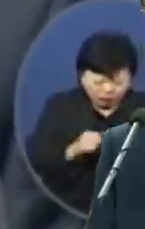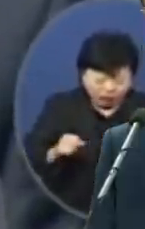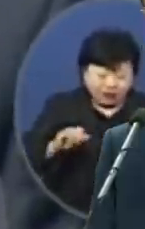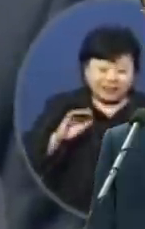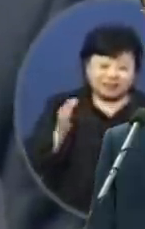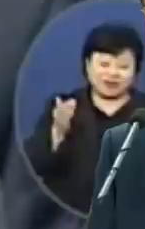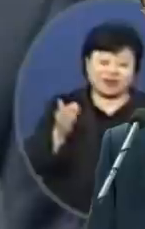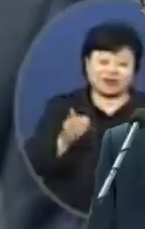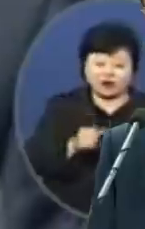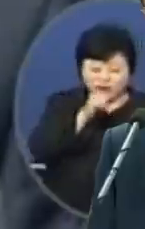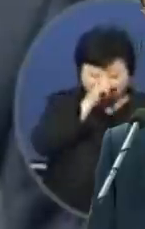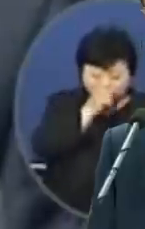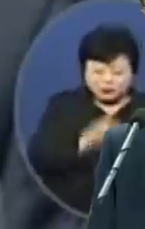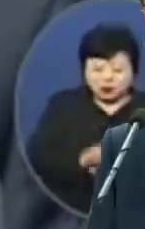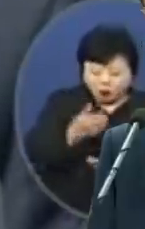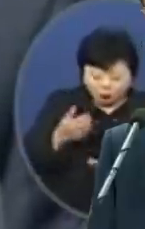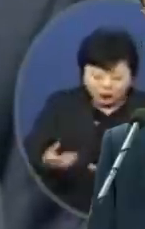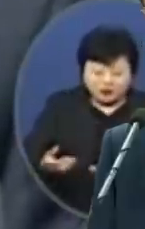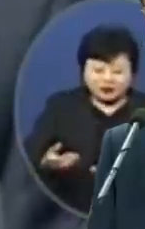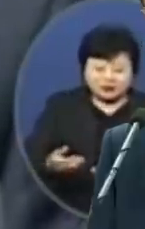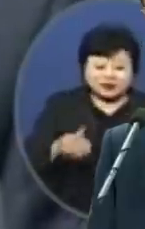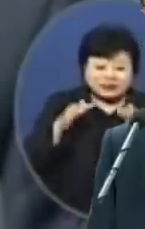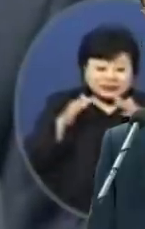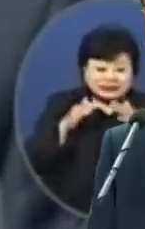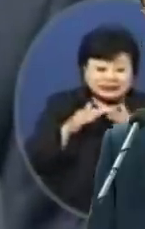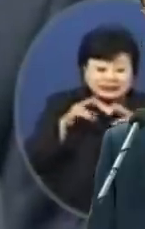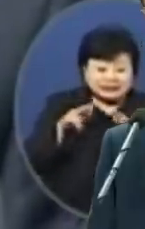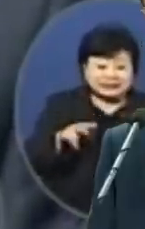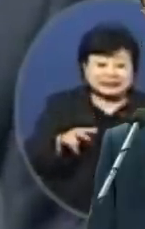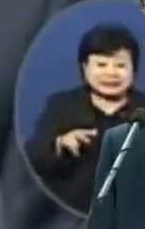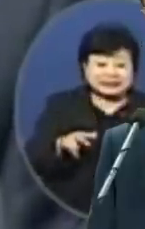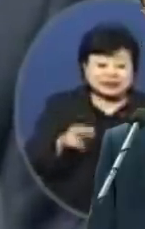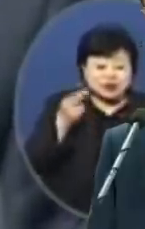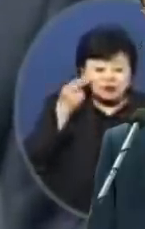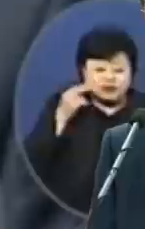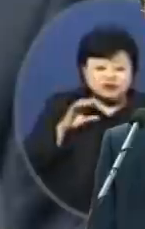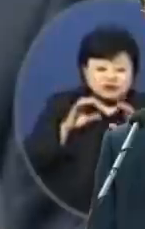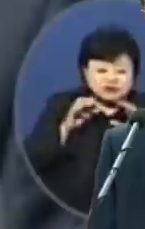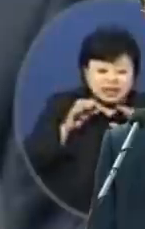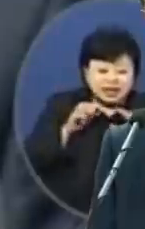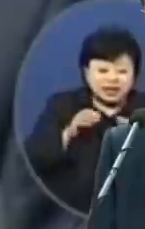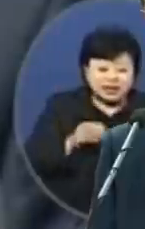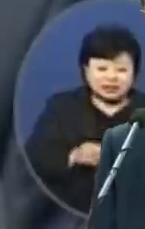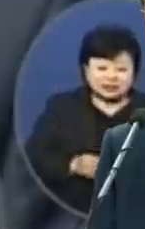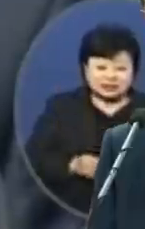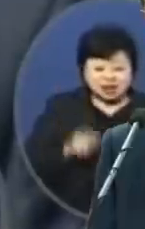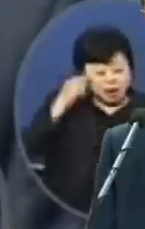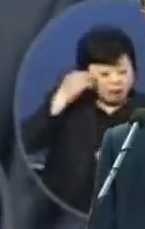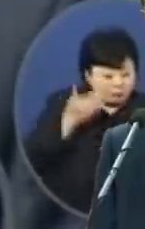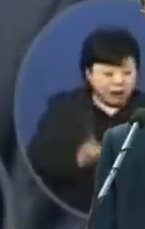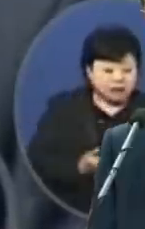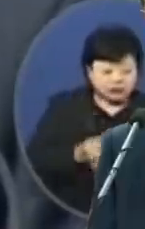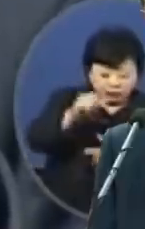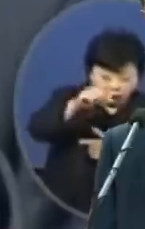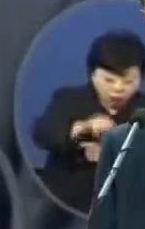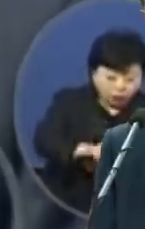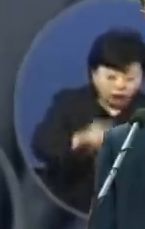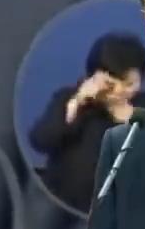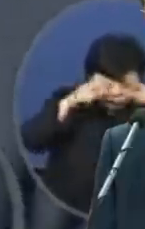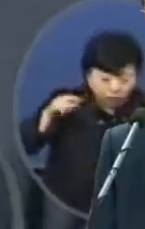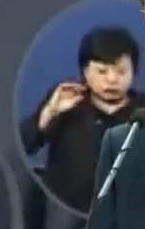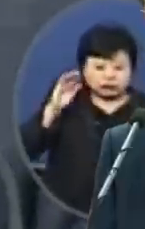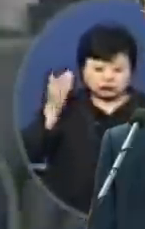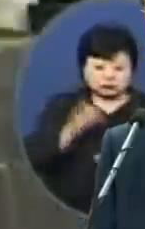넓게 되고 더 좋은 곳으로 옮겨가고 해서 지금은 미 연방 정부에서 인가를 받은 박사학위까지 주는 좋은 대학이